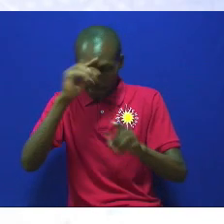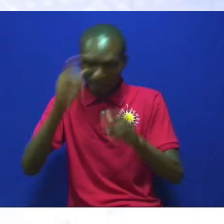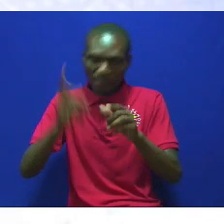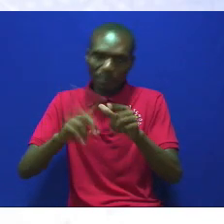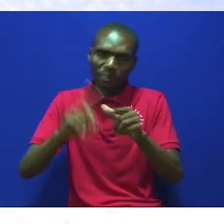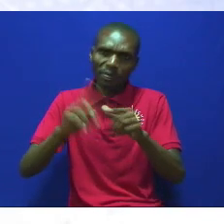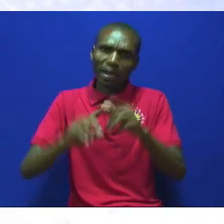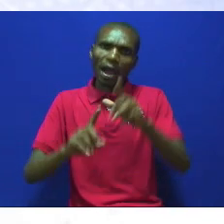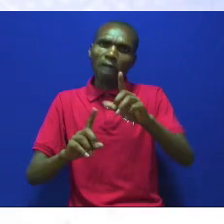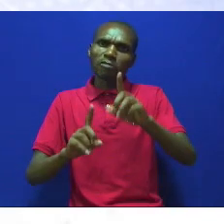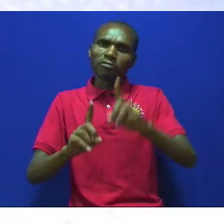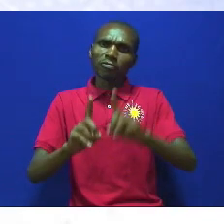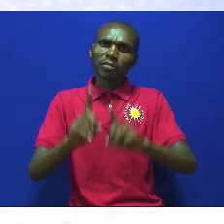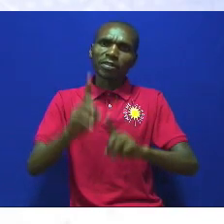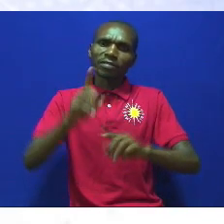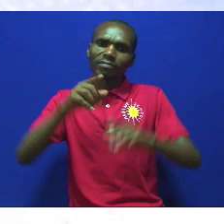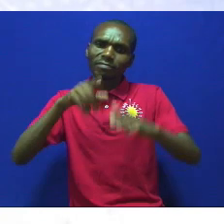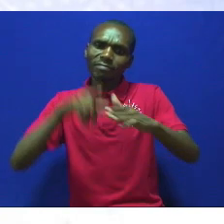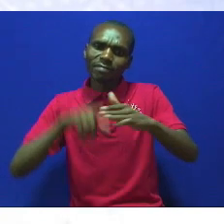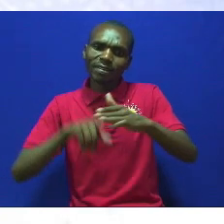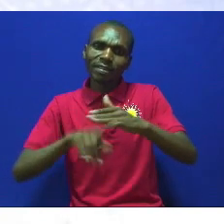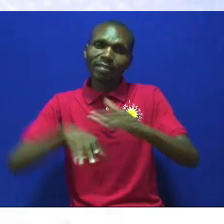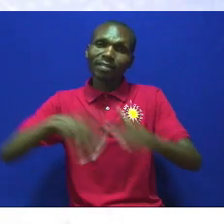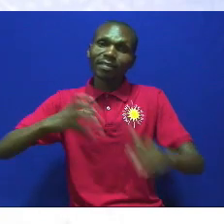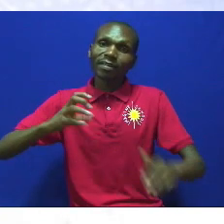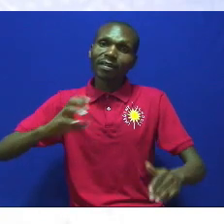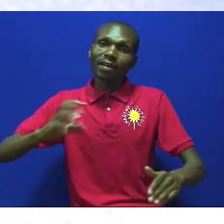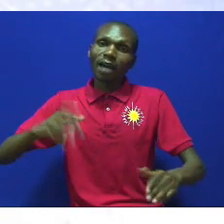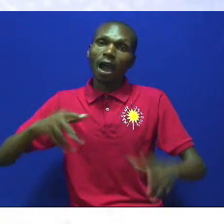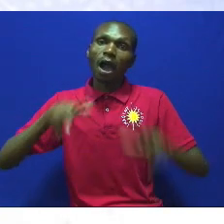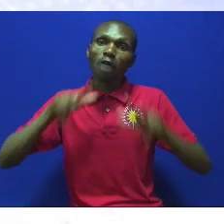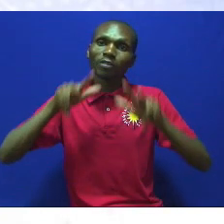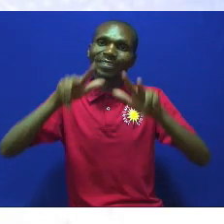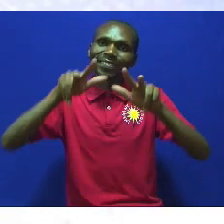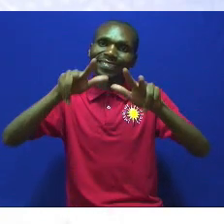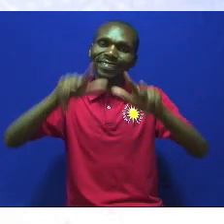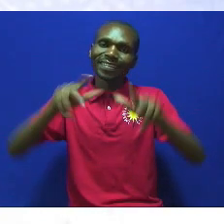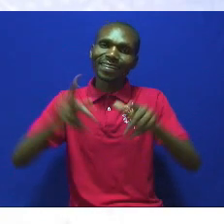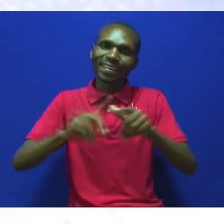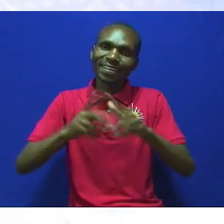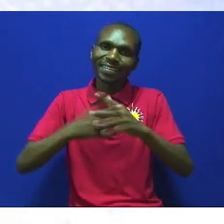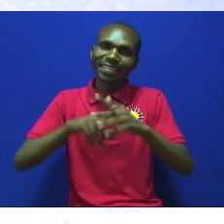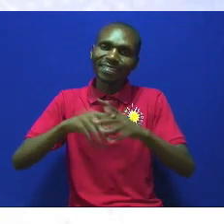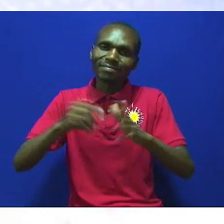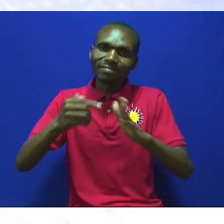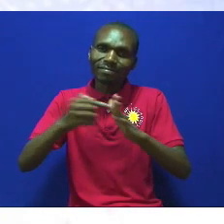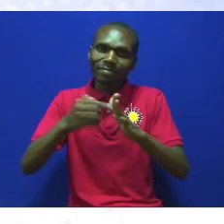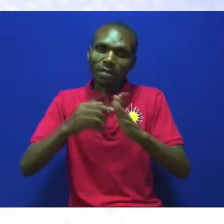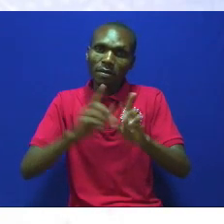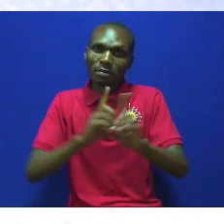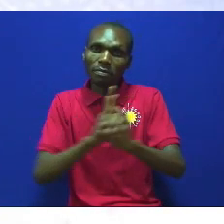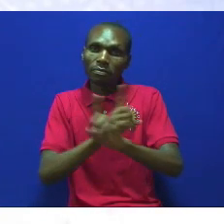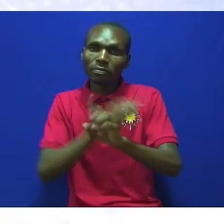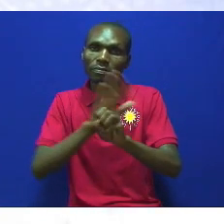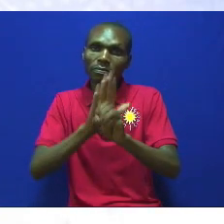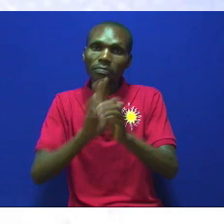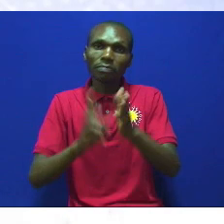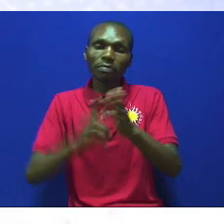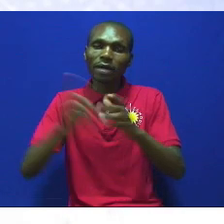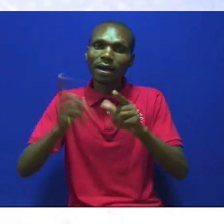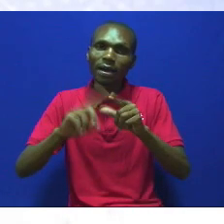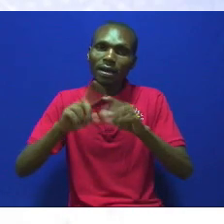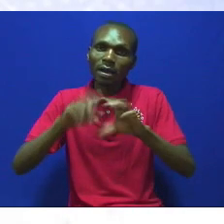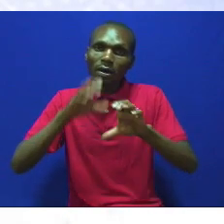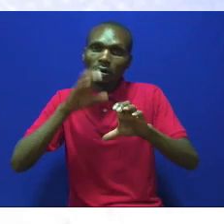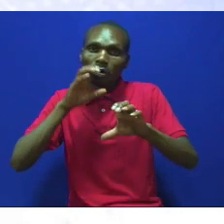taro ya bo, weika asi county ya Kirinyaga. Sogo siolia emirubilio aa ya magendero. Ukwana umarai